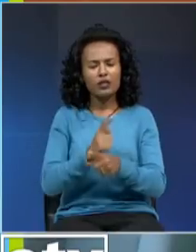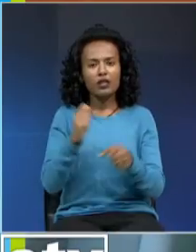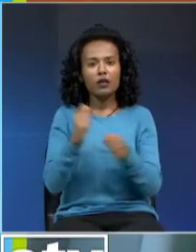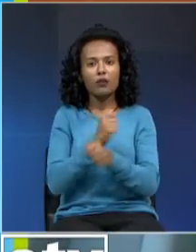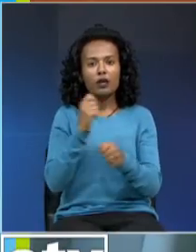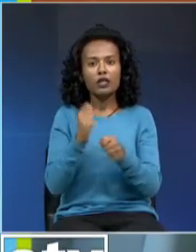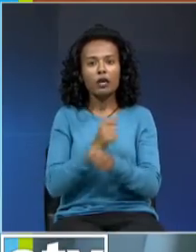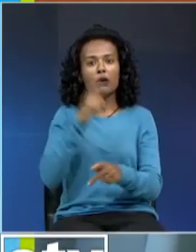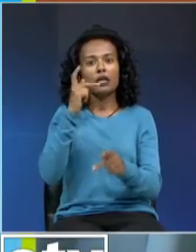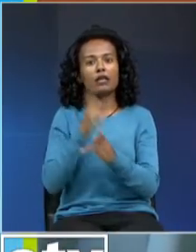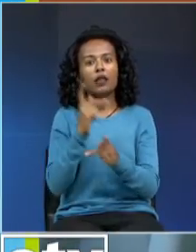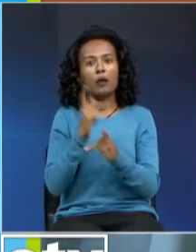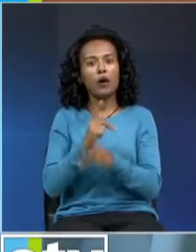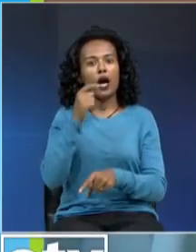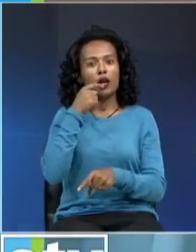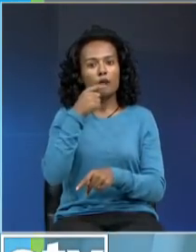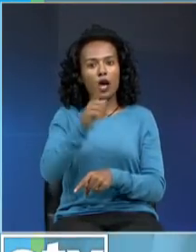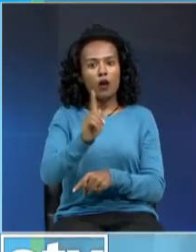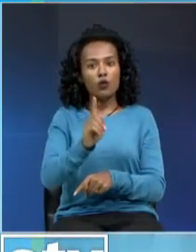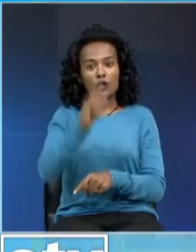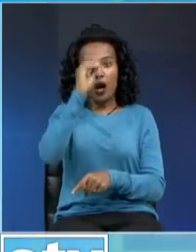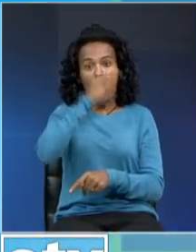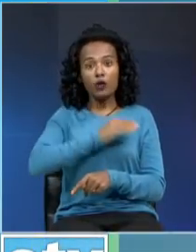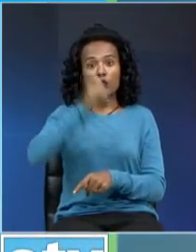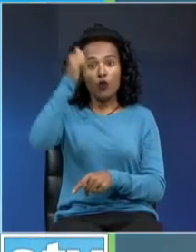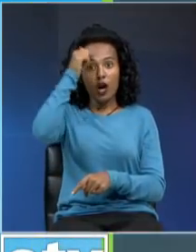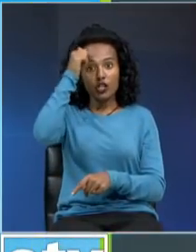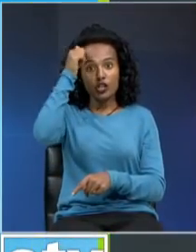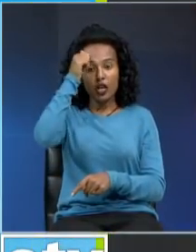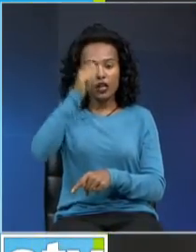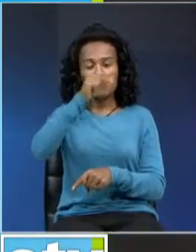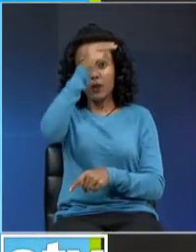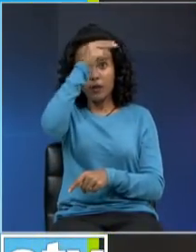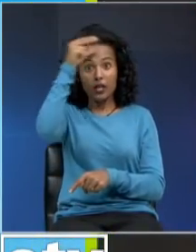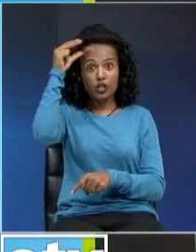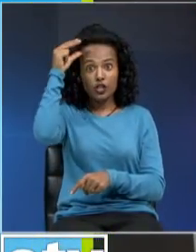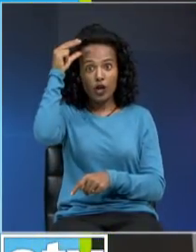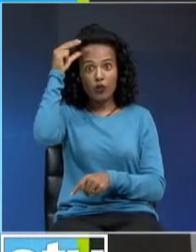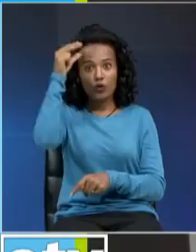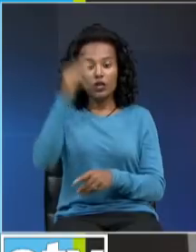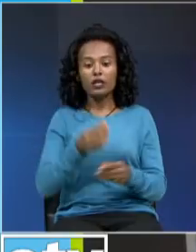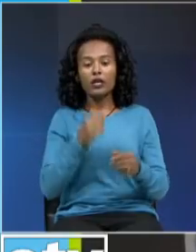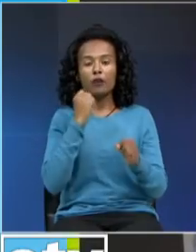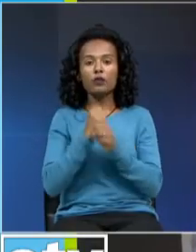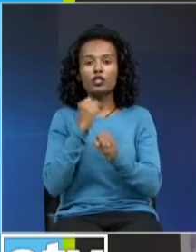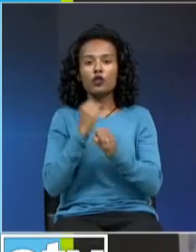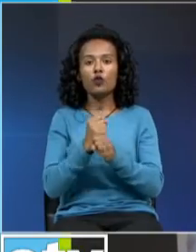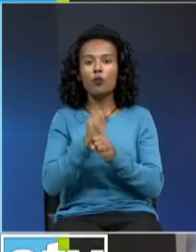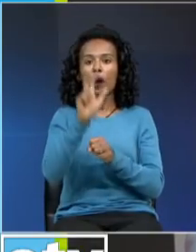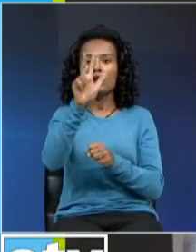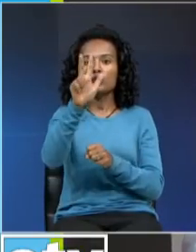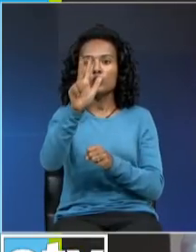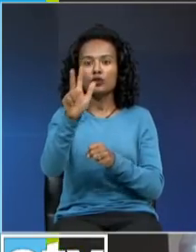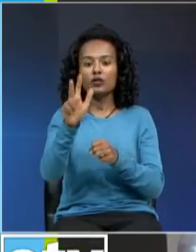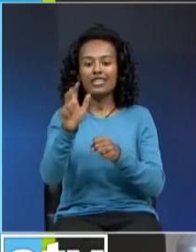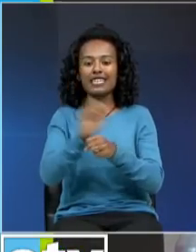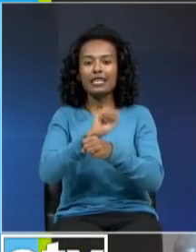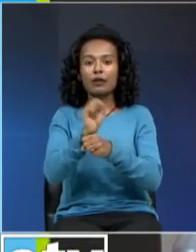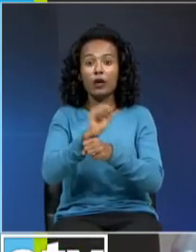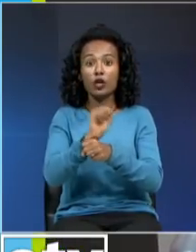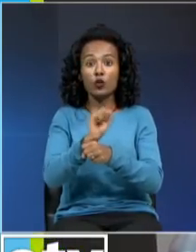መተግበር ይጠበቃልም ያሉት አቶ አሻርሊ በቤኒሻንጉል ጉሙዝ ክልል የሚሰሩ ባለ 3 እግር